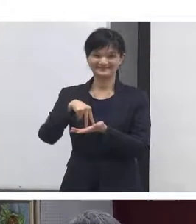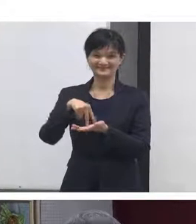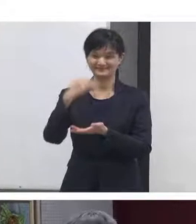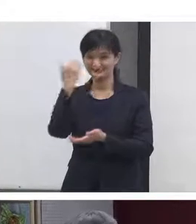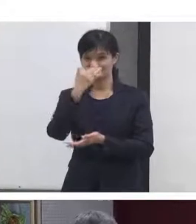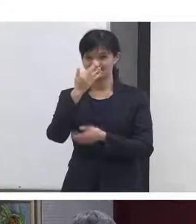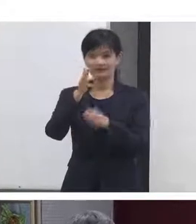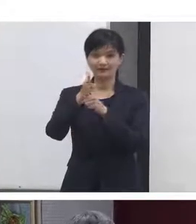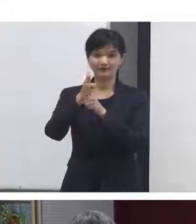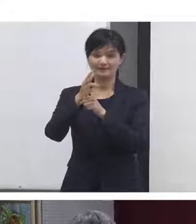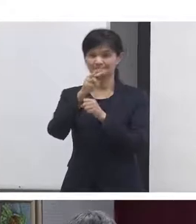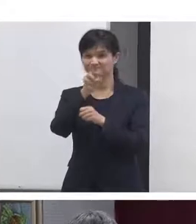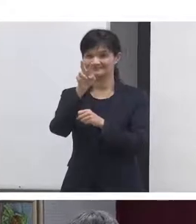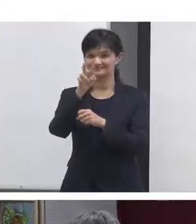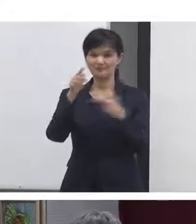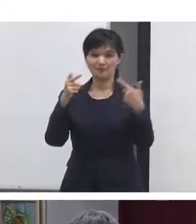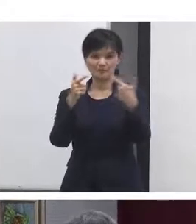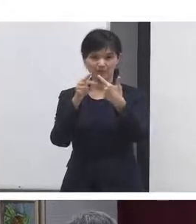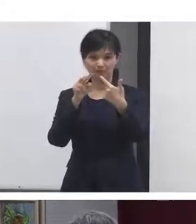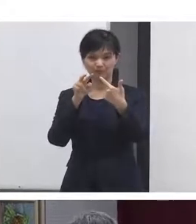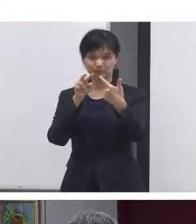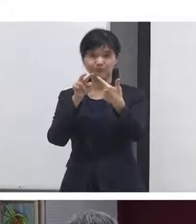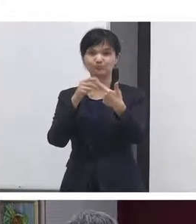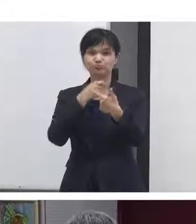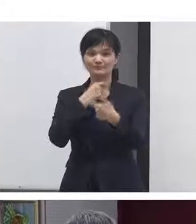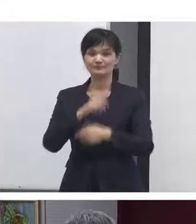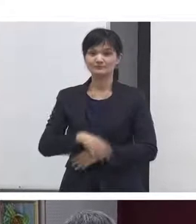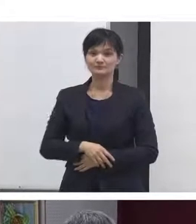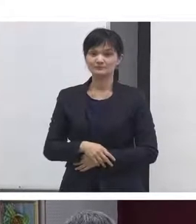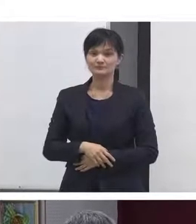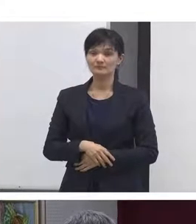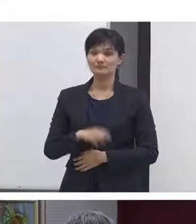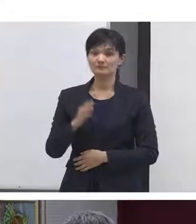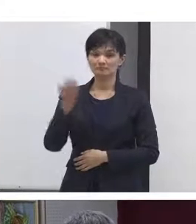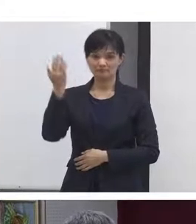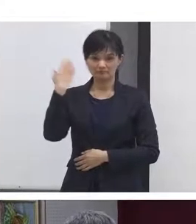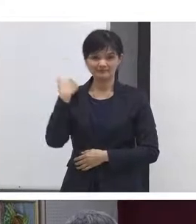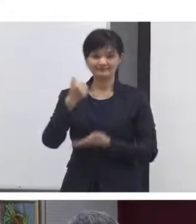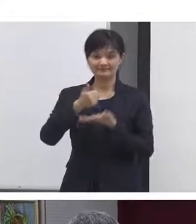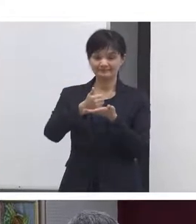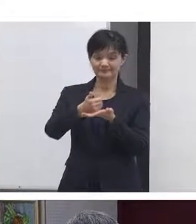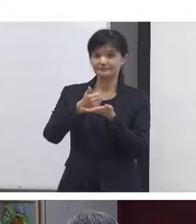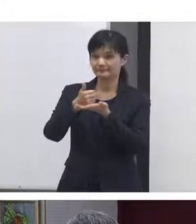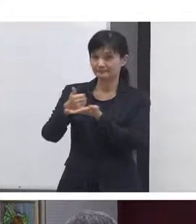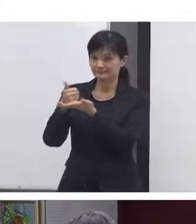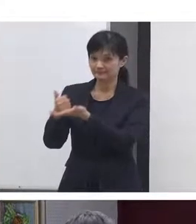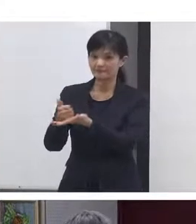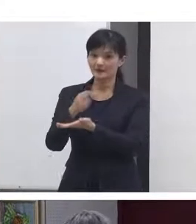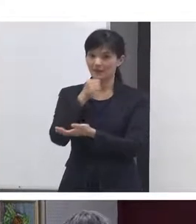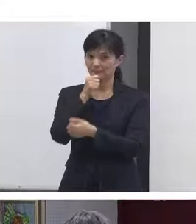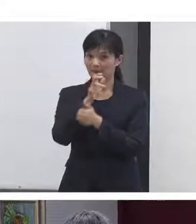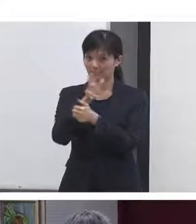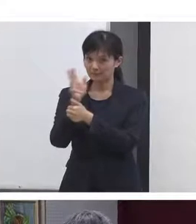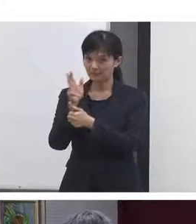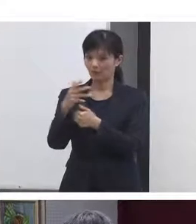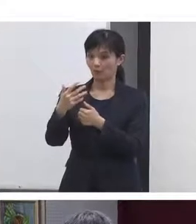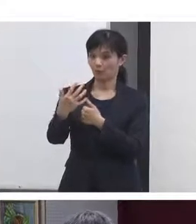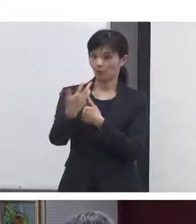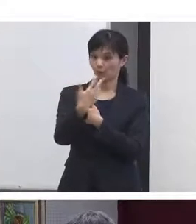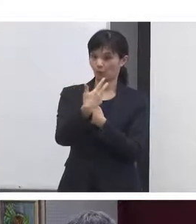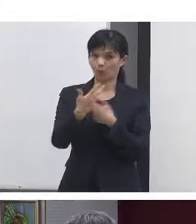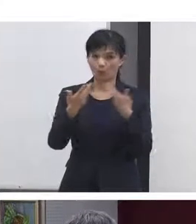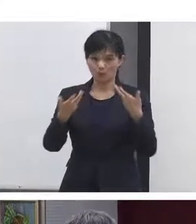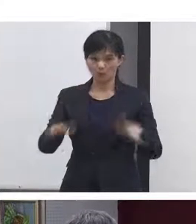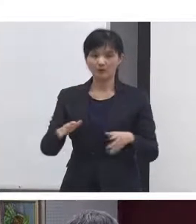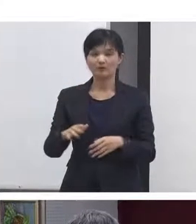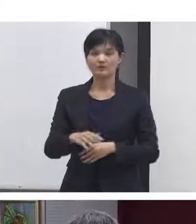原来要看那边好，就是那时候很多那个邀约啊，然后什么邀请啊访谈都飞来，那但是